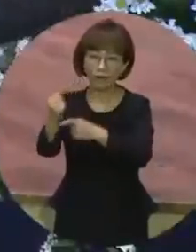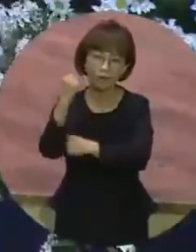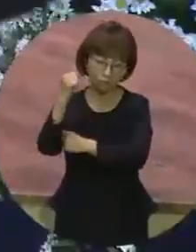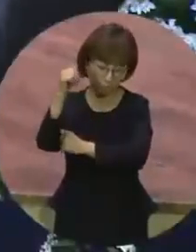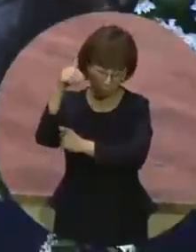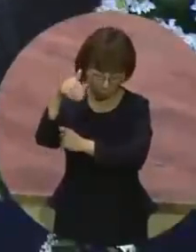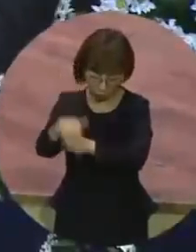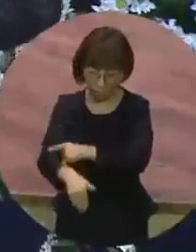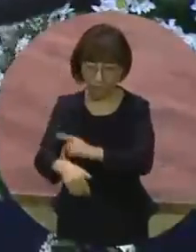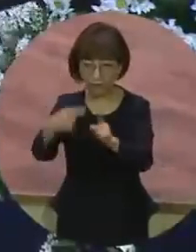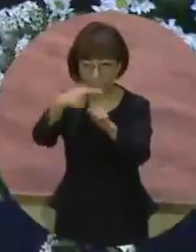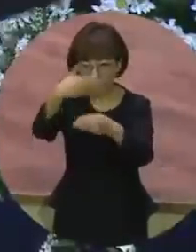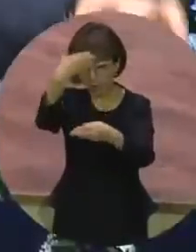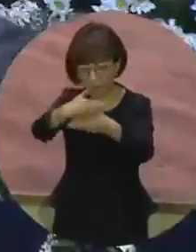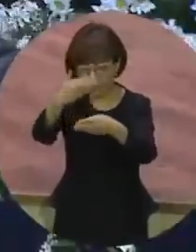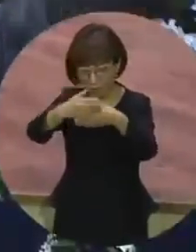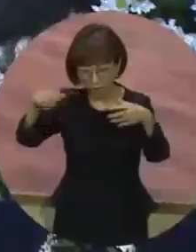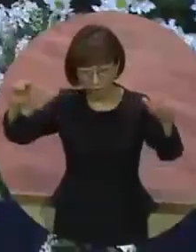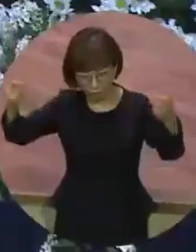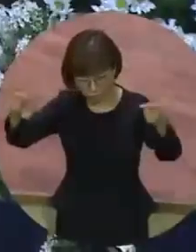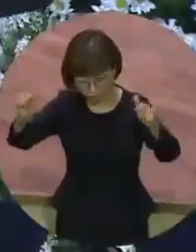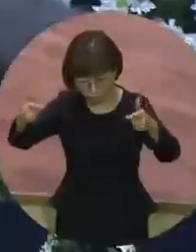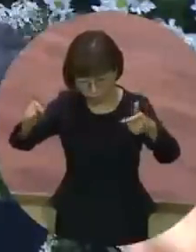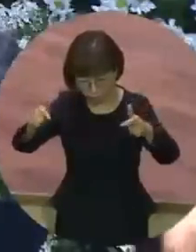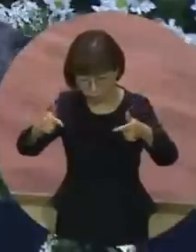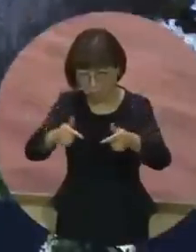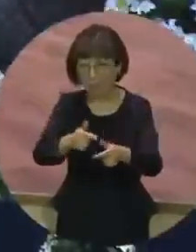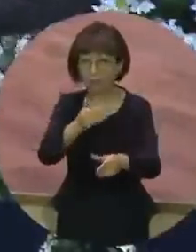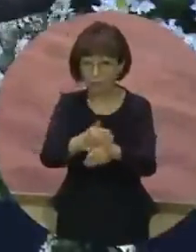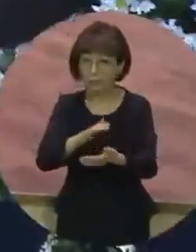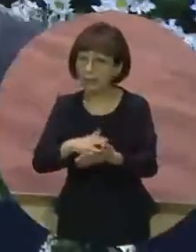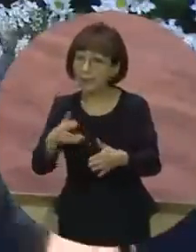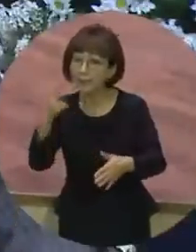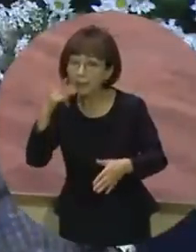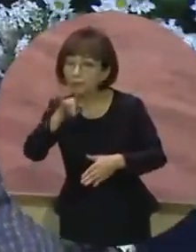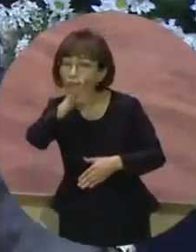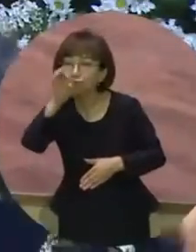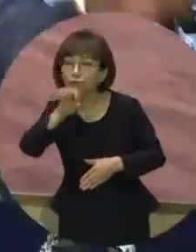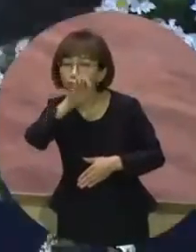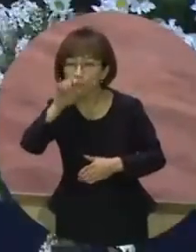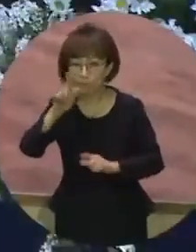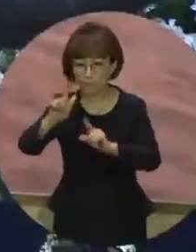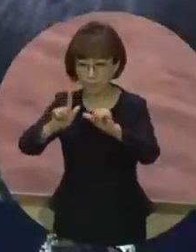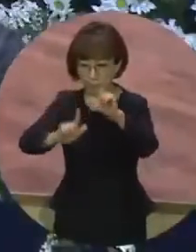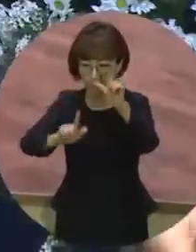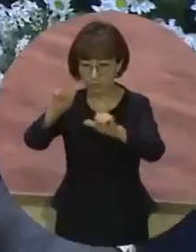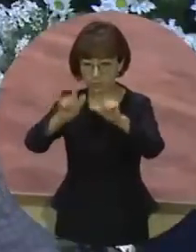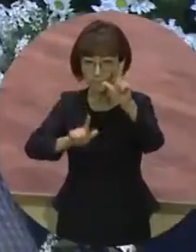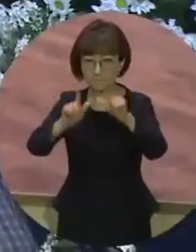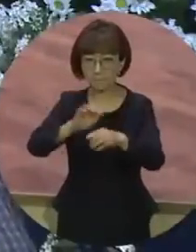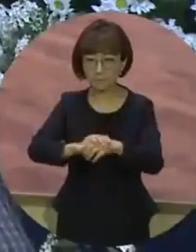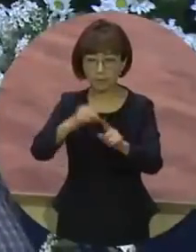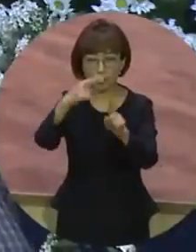다 포크레인으로 다 무너지고 교회가 다 망가 다 무너뜨리고 있어 유럽 문 다 닫고 있어